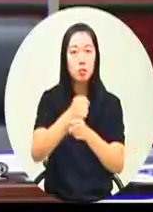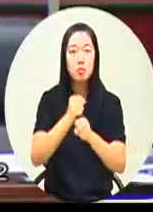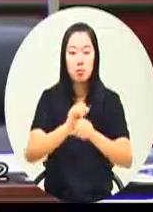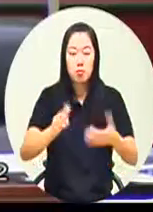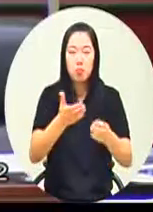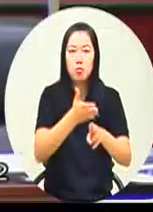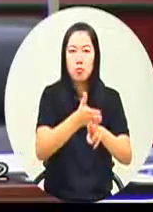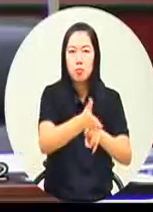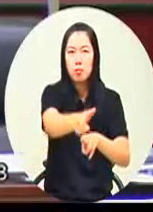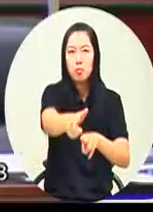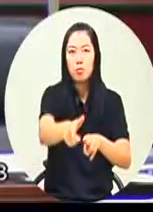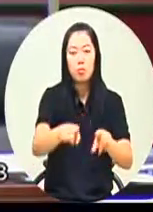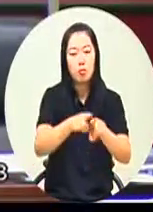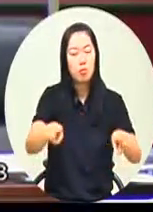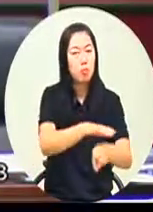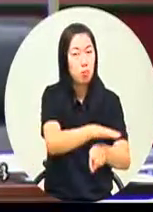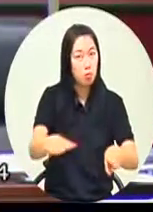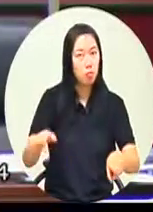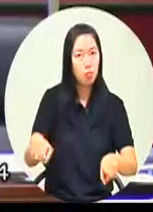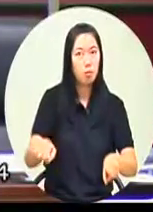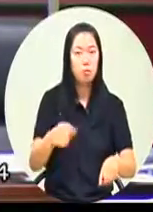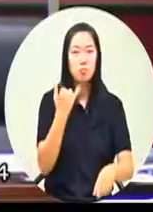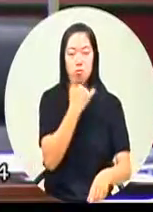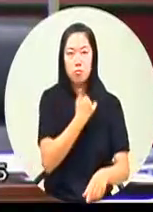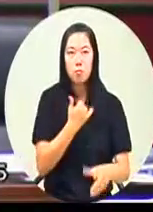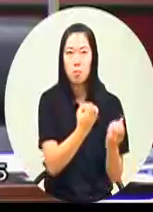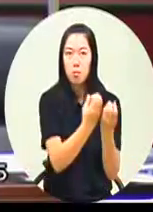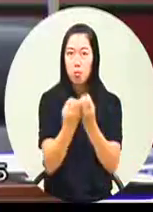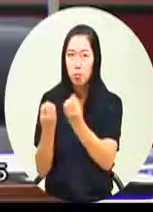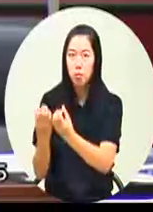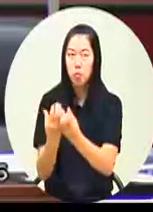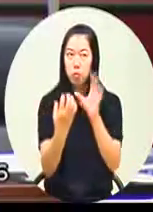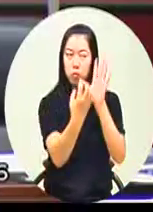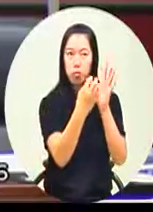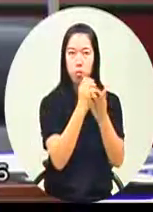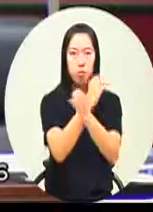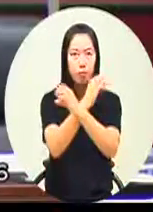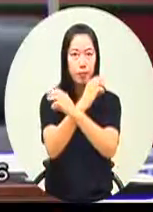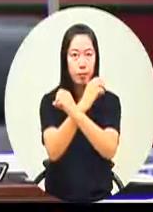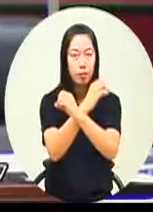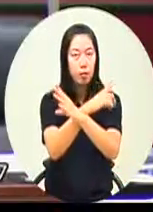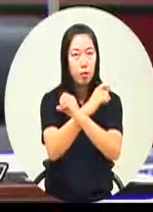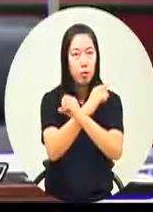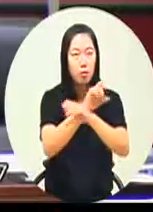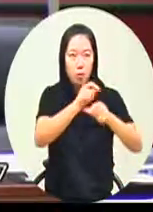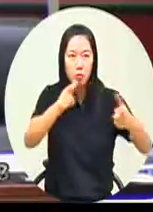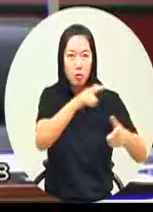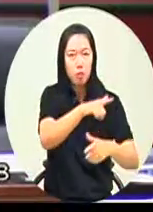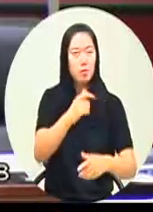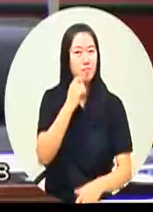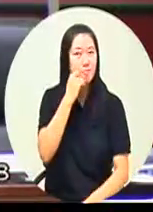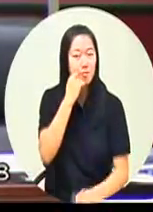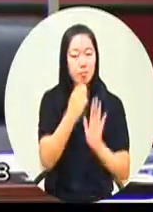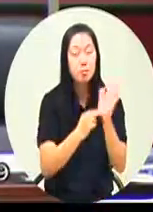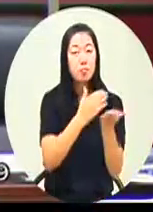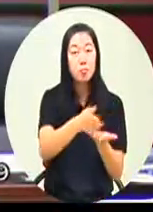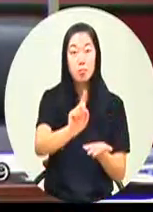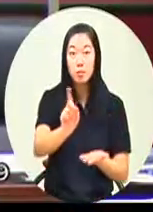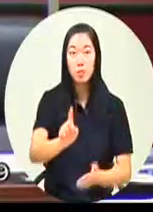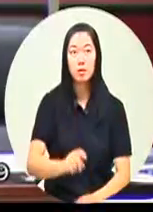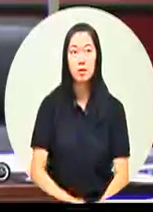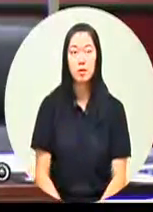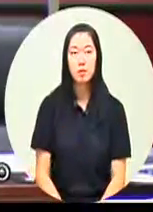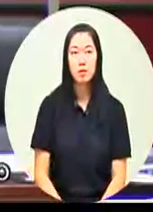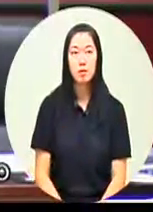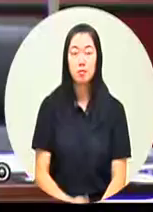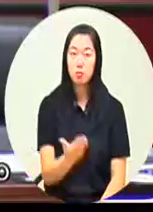几乎都是平面，那就会产生交通号志的问题。那交通号志呢，很难解决是什么呢？比如说主席